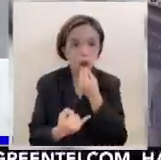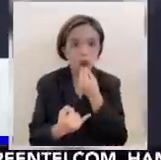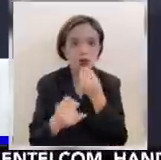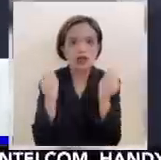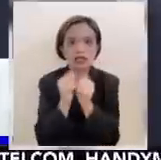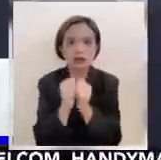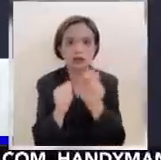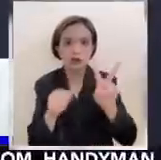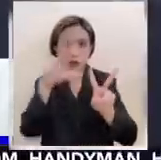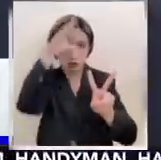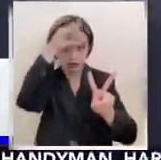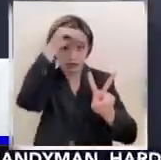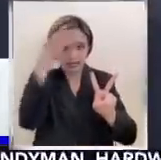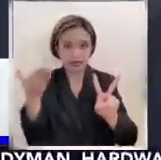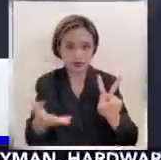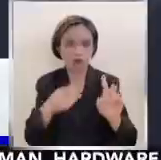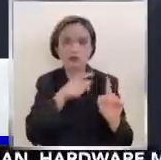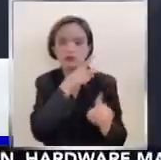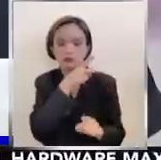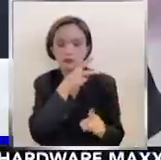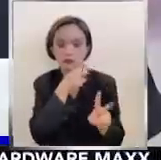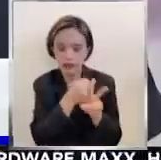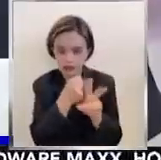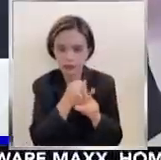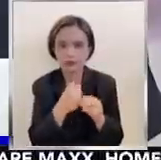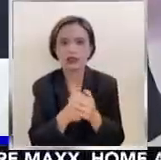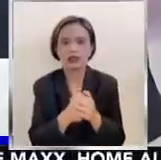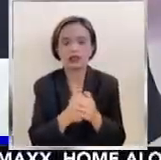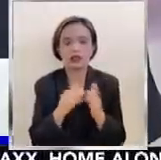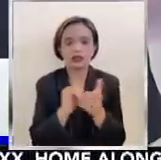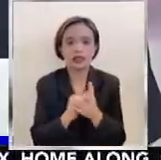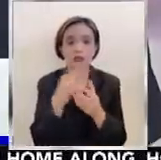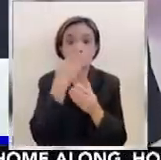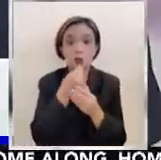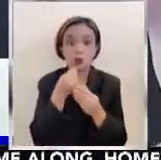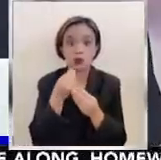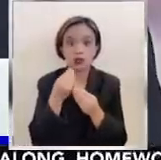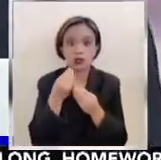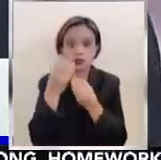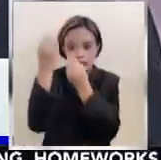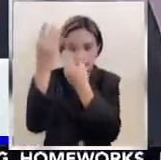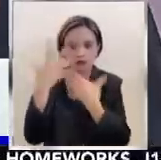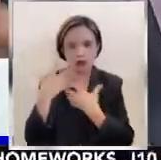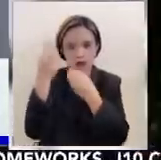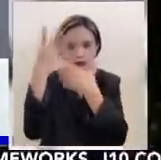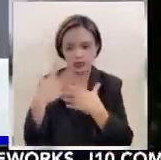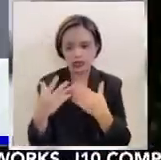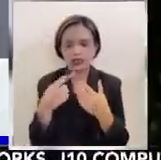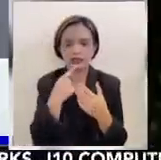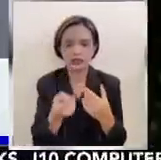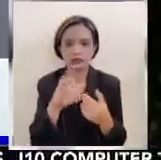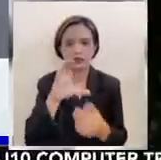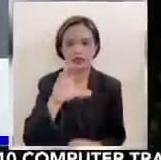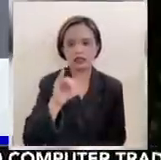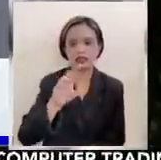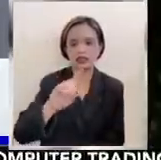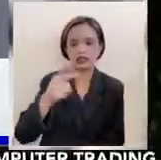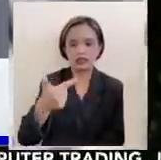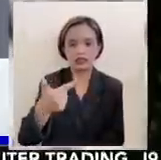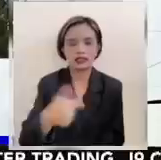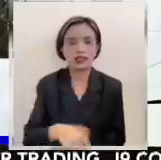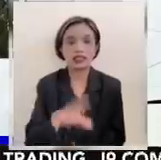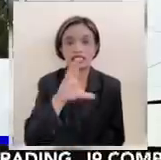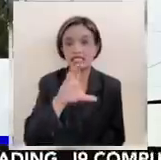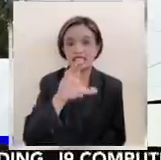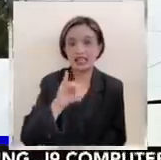video. Nabuo raw ito sa tulong ng ilang impormante na nakakita ng pangyayari at nagbigay ng statement sa CIDG. Ayaw sabihin ng CIDG kung